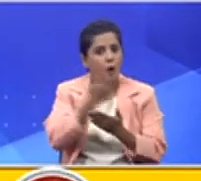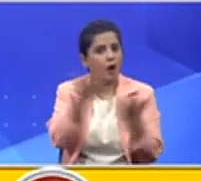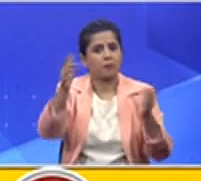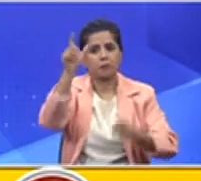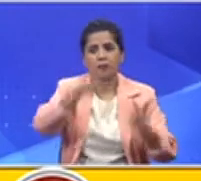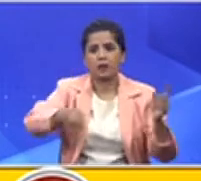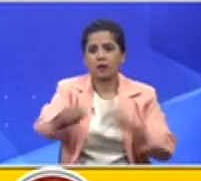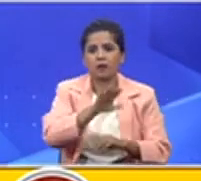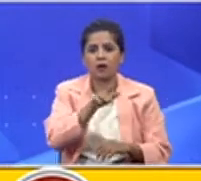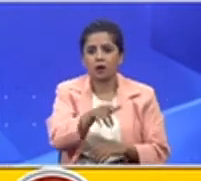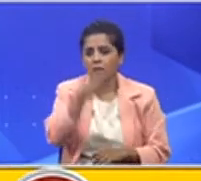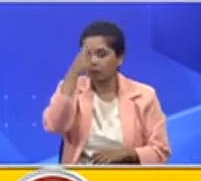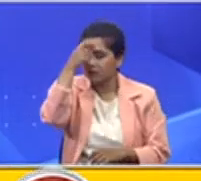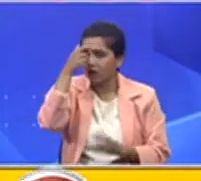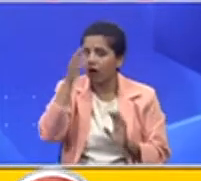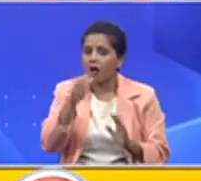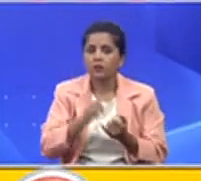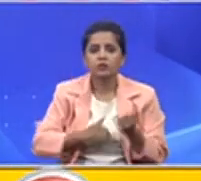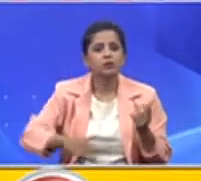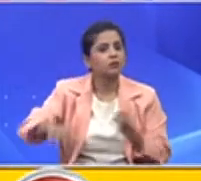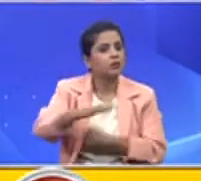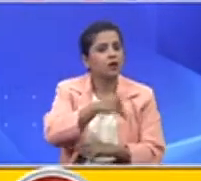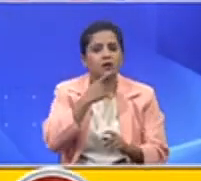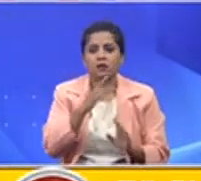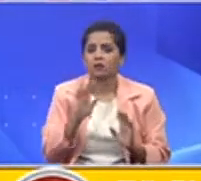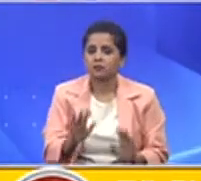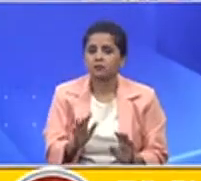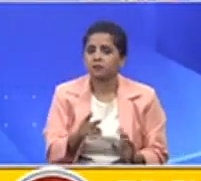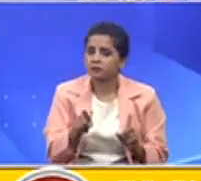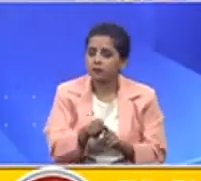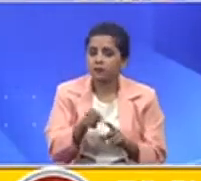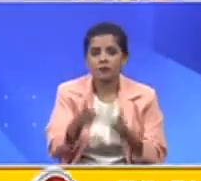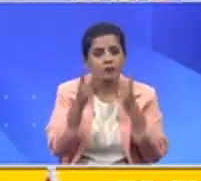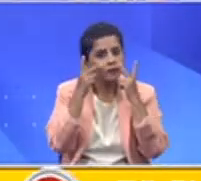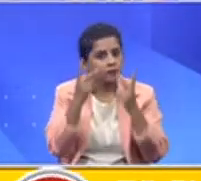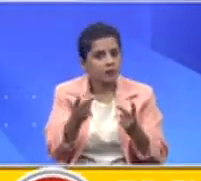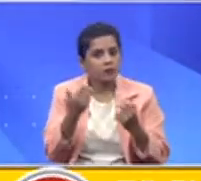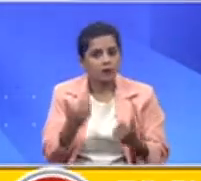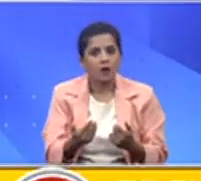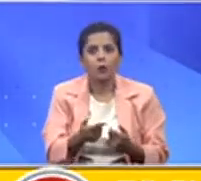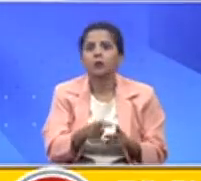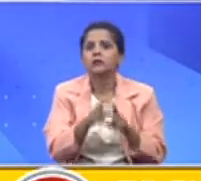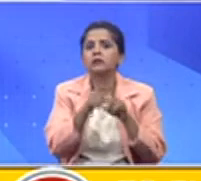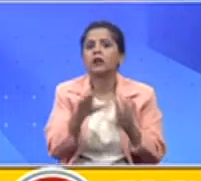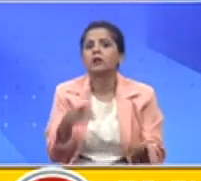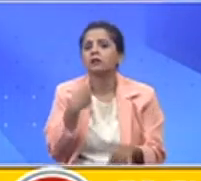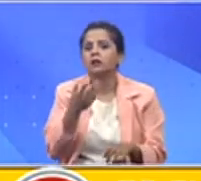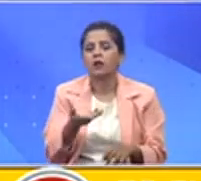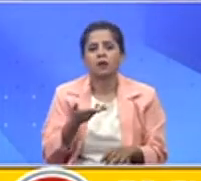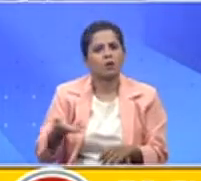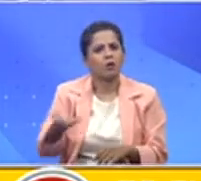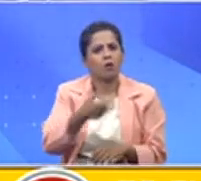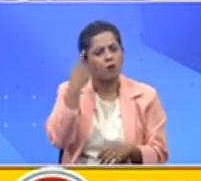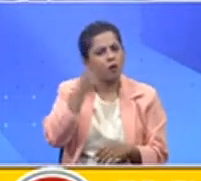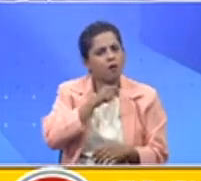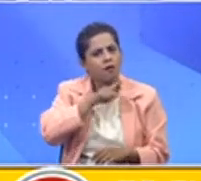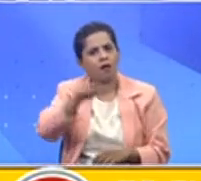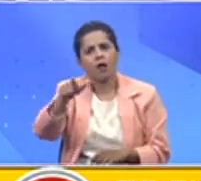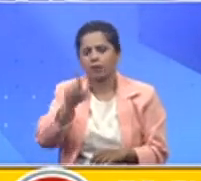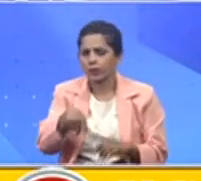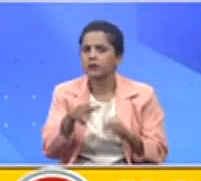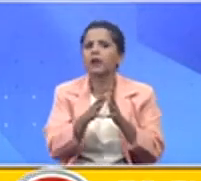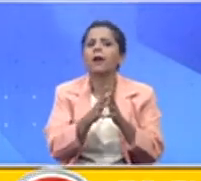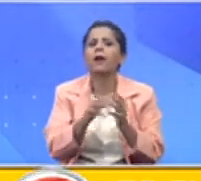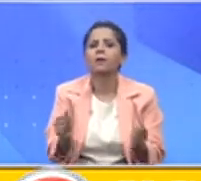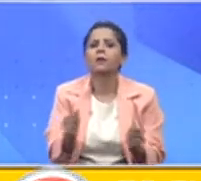बड़ी परिशानी बन जाती है ऐसे में ये खत्रा हमेशा के लिए खत्म हो